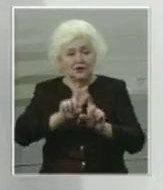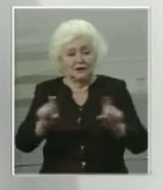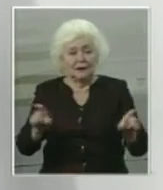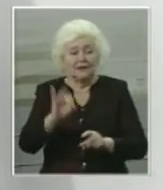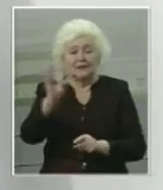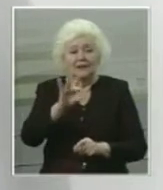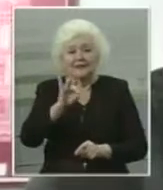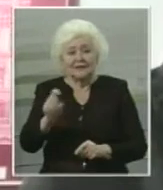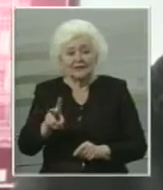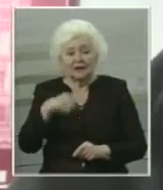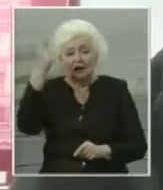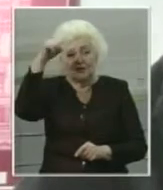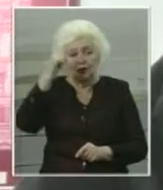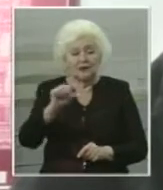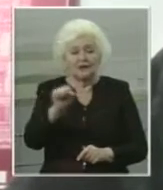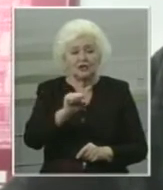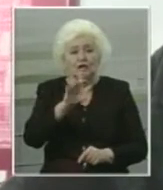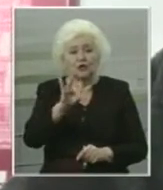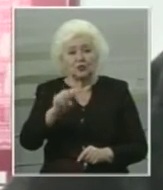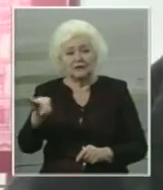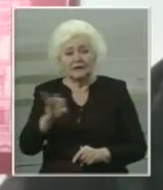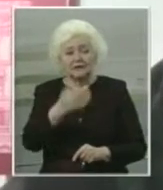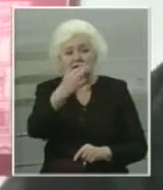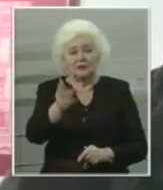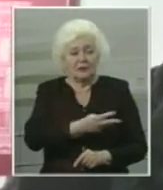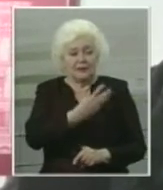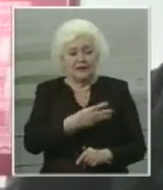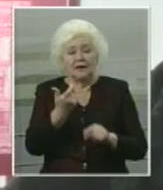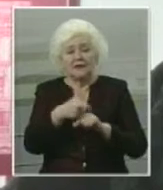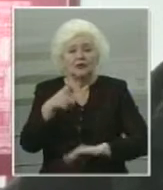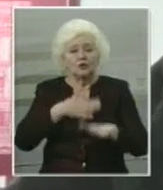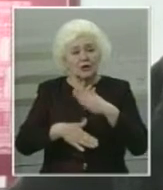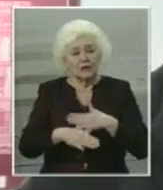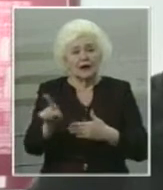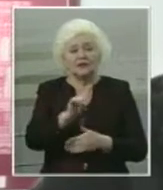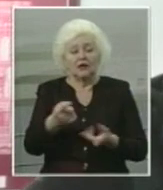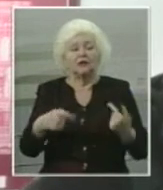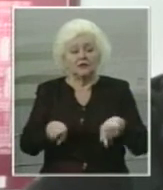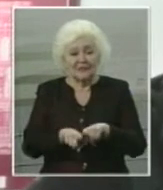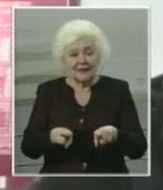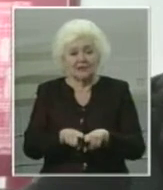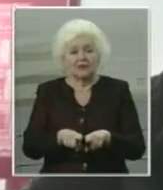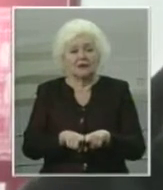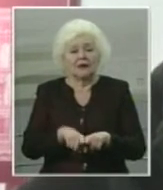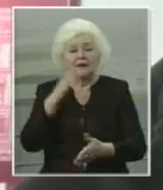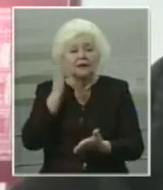Берізко говорить, що творчість Анжеліки Рудницької його надихнула. Я дуже радий, що все ж таки